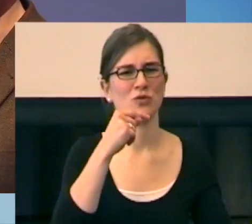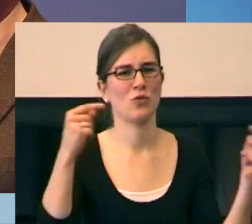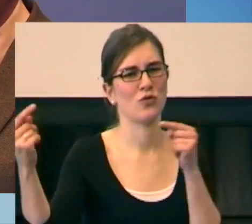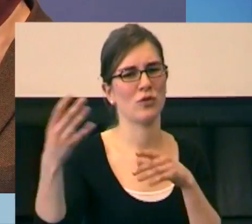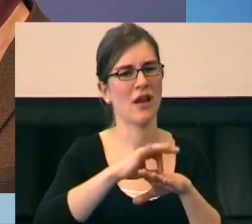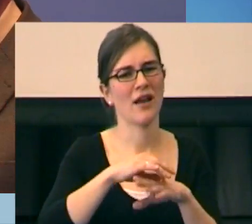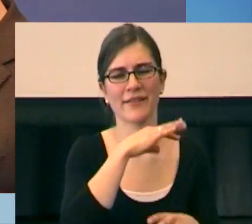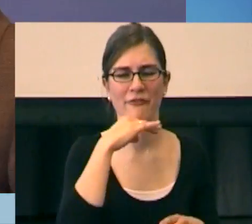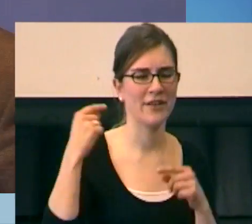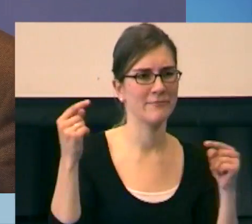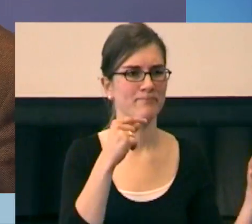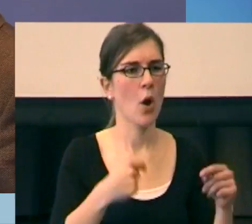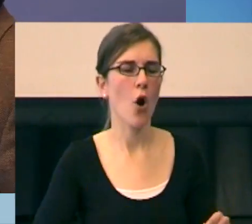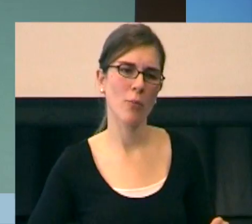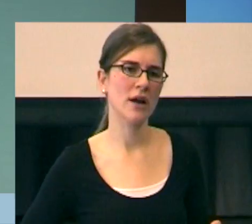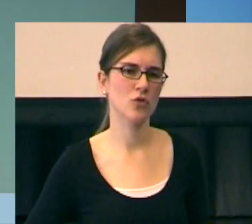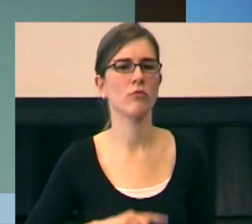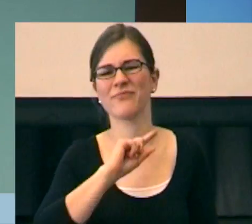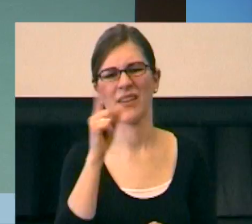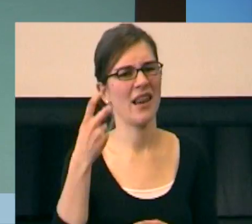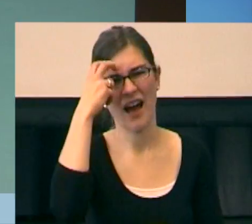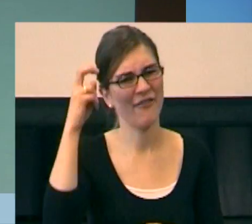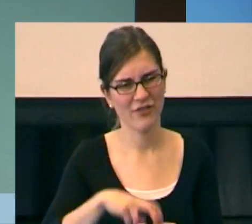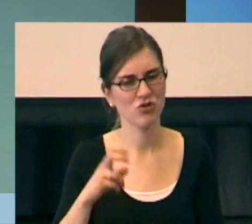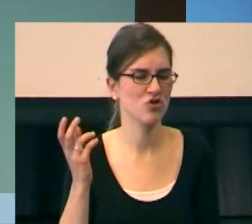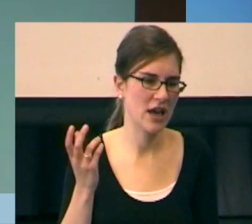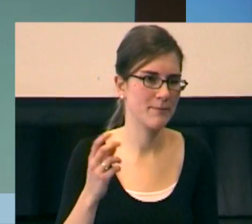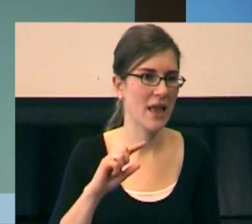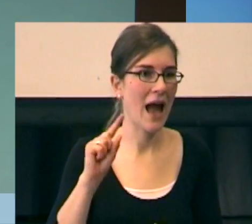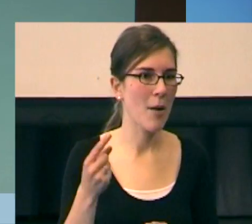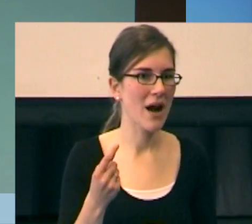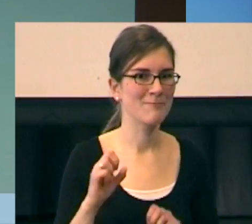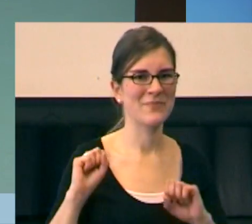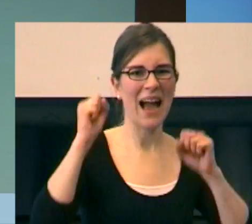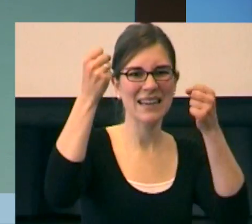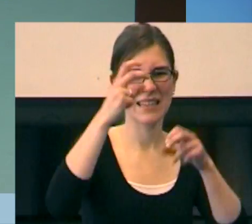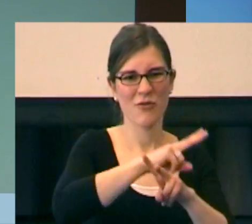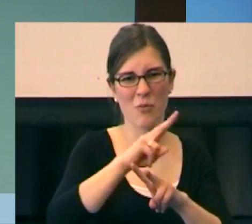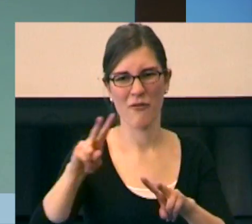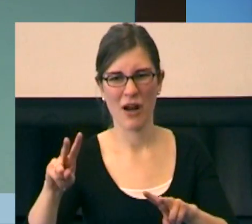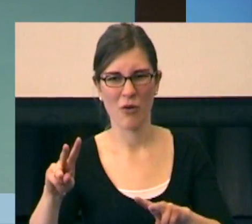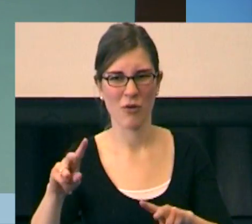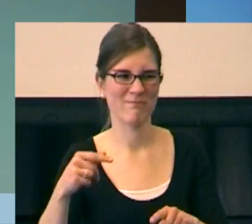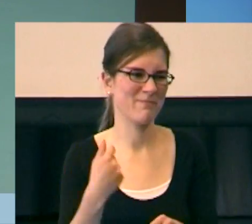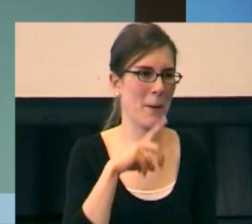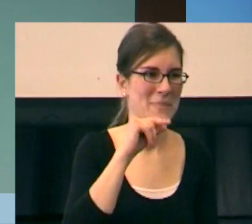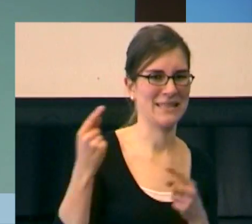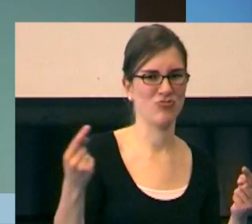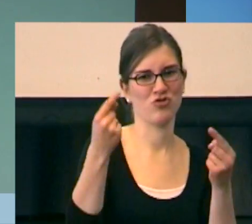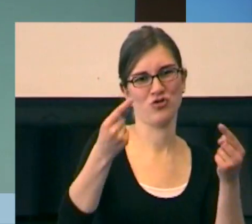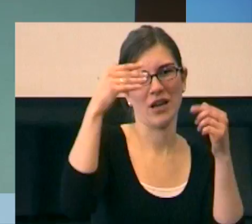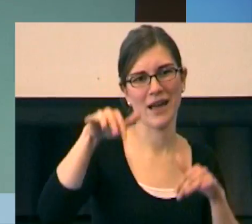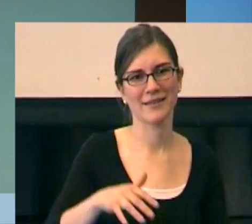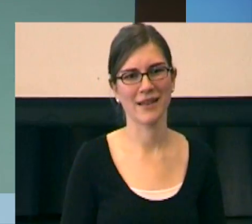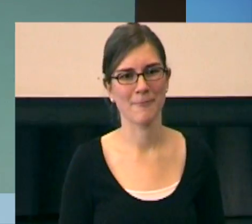weil über die Operation sind wir uns alle einig, aber wo am meisten diskutiert wird, ist diese aktive Überwachung. Die ist